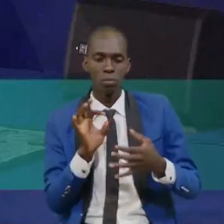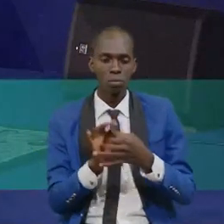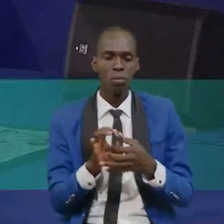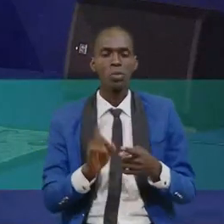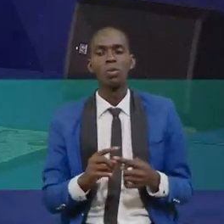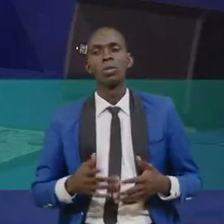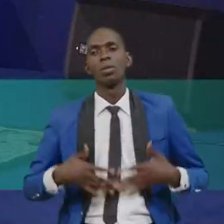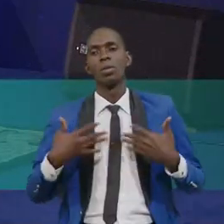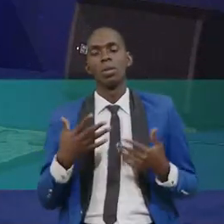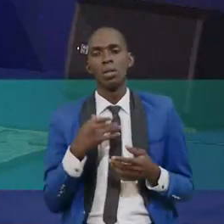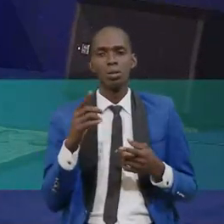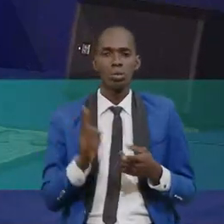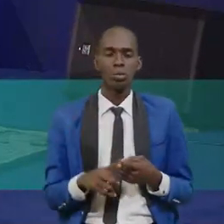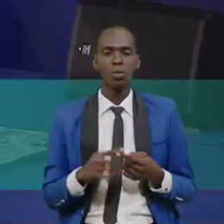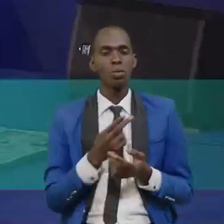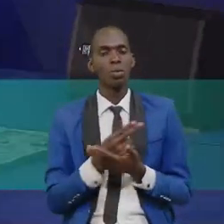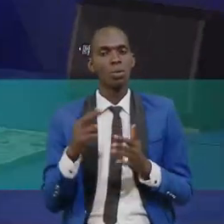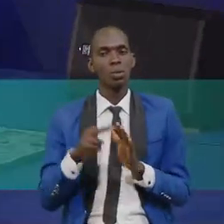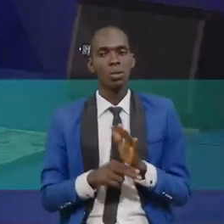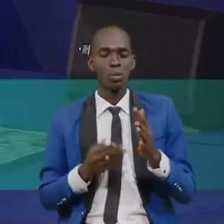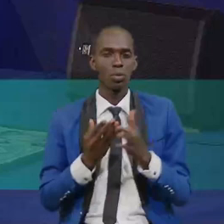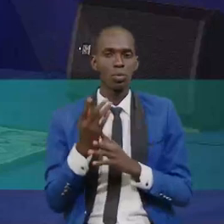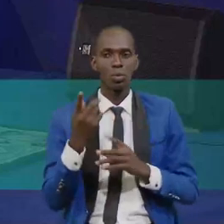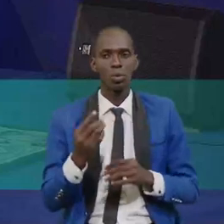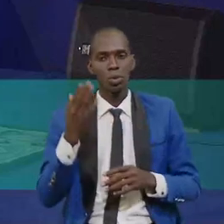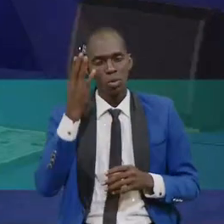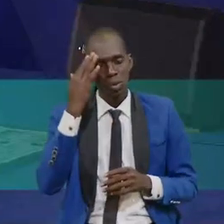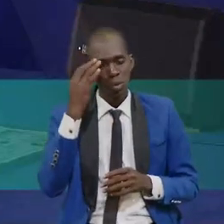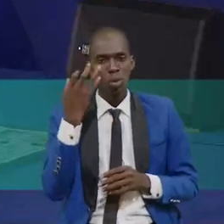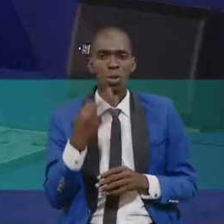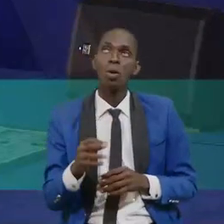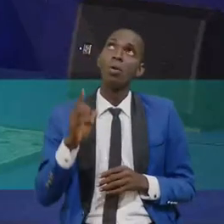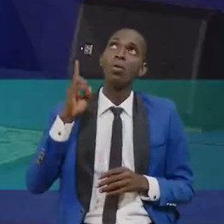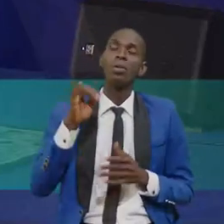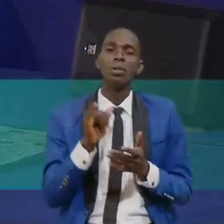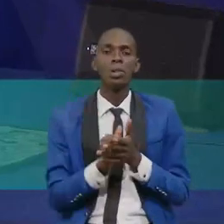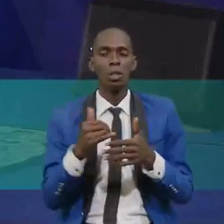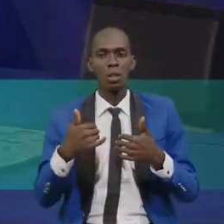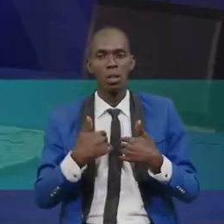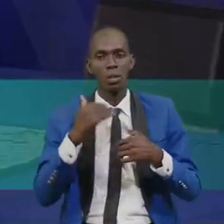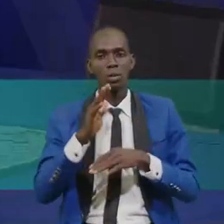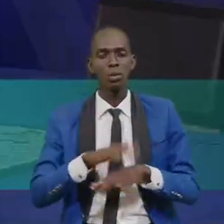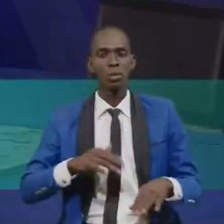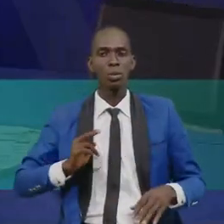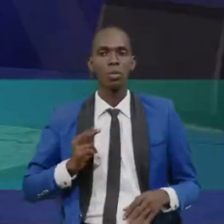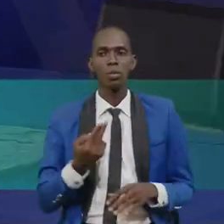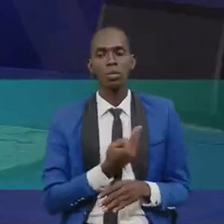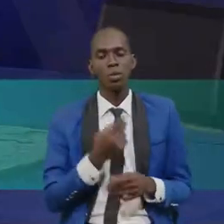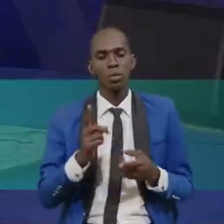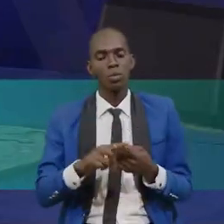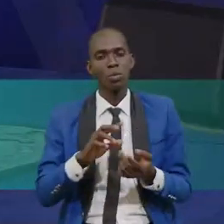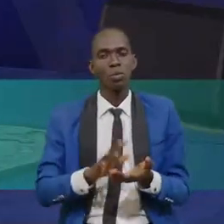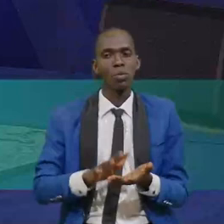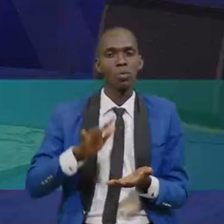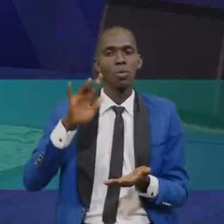2 Pierre 1, 3. Comme ça, divine puissance nous a donné tout ce qui contribue à la vie et à la piété, au moyen de la connaissance de celui qui nous a appelés par sa propre